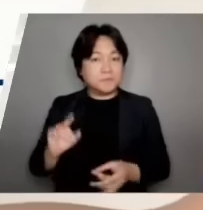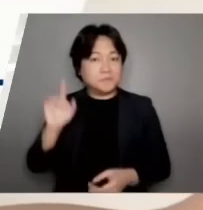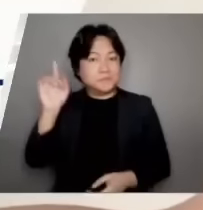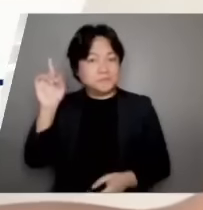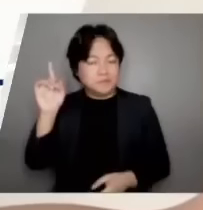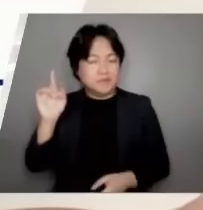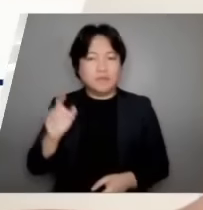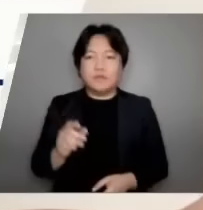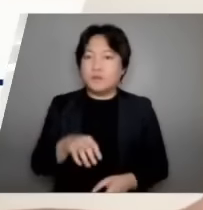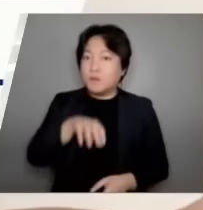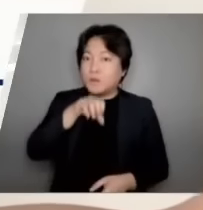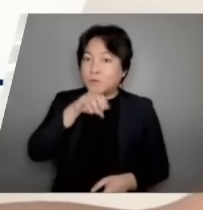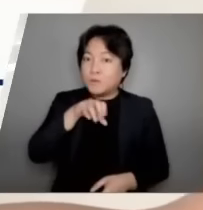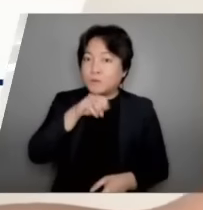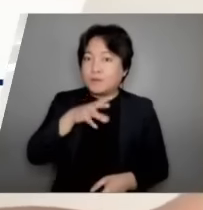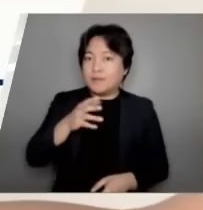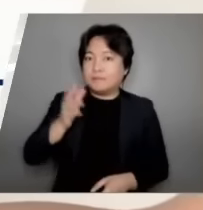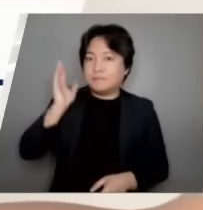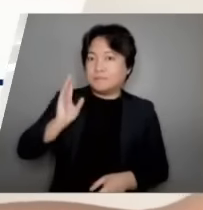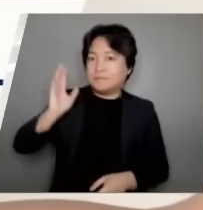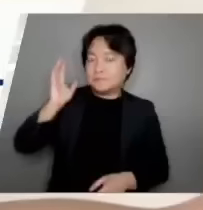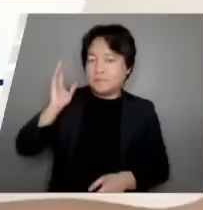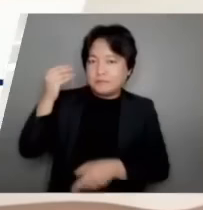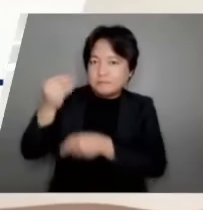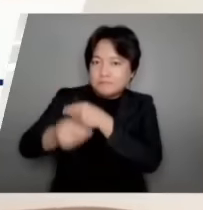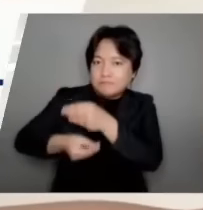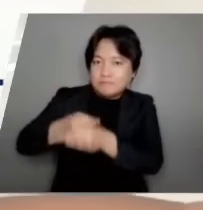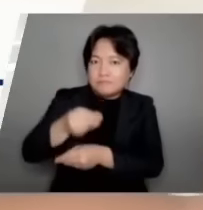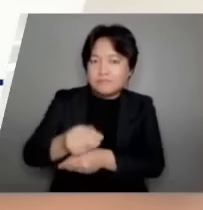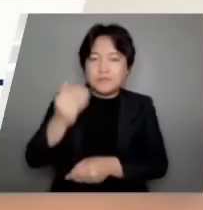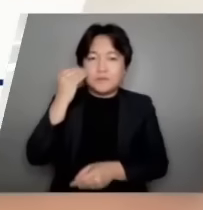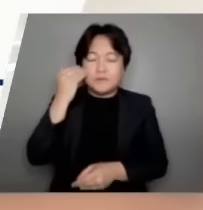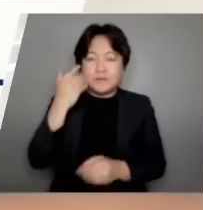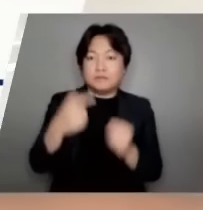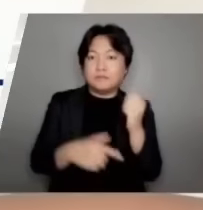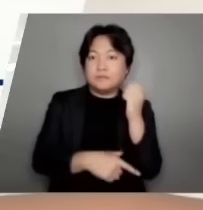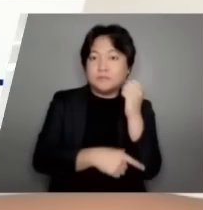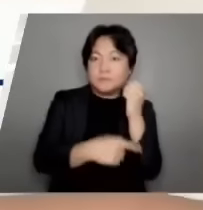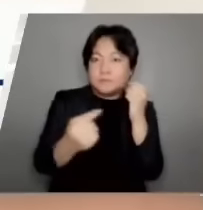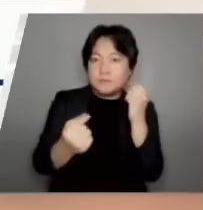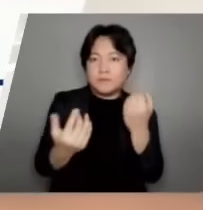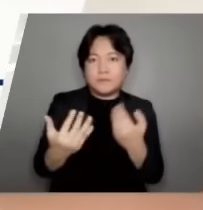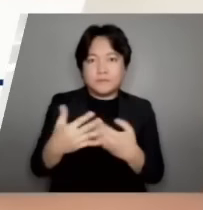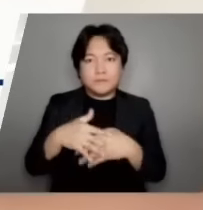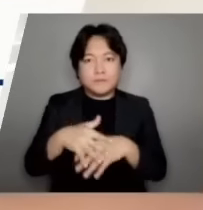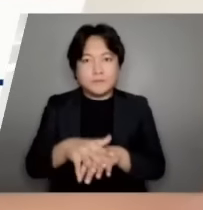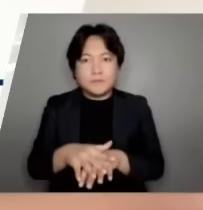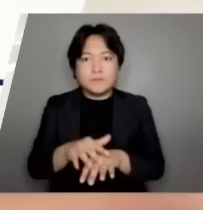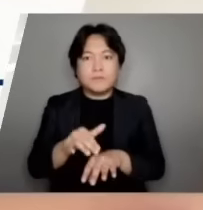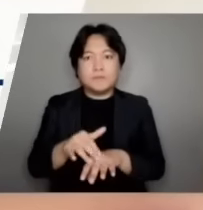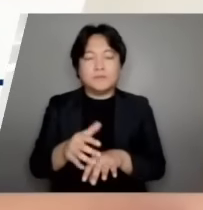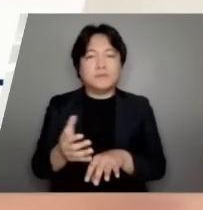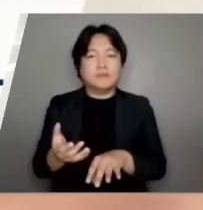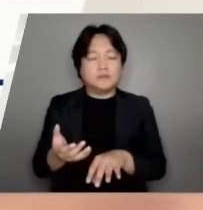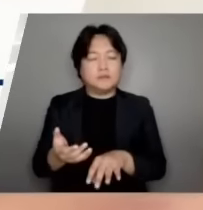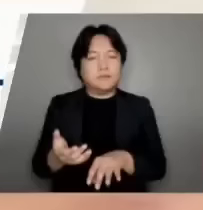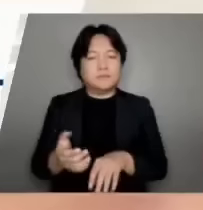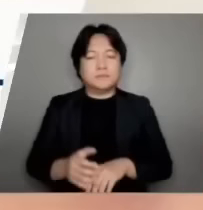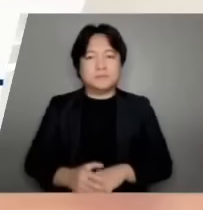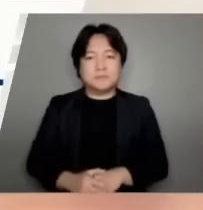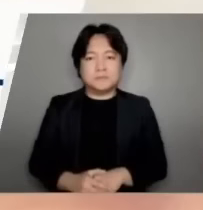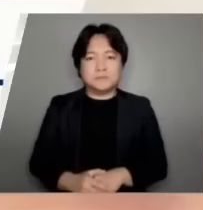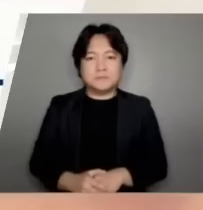ang dahon at saka yung stem, pwede siyang ibugtak para mawara ang gatol. Yan po. Opo